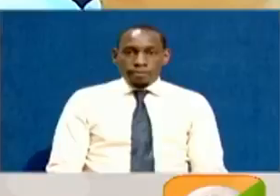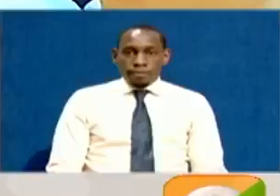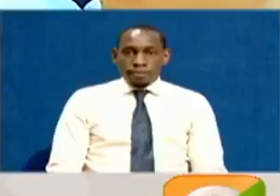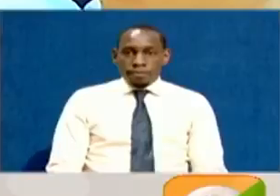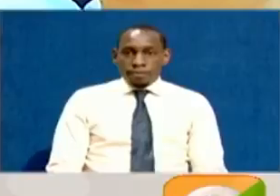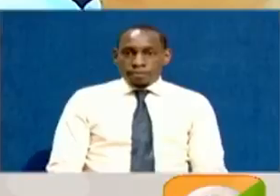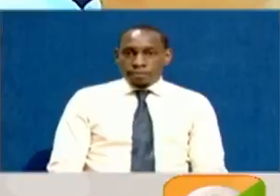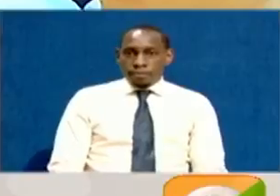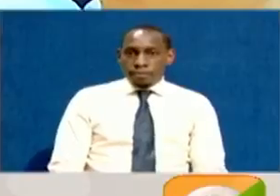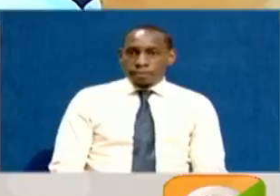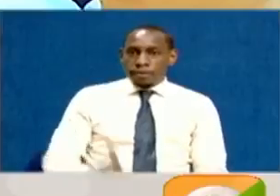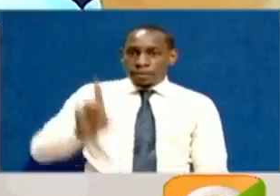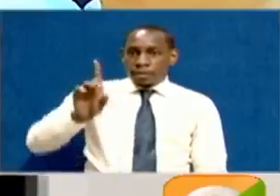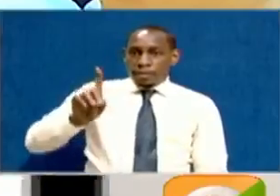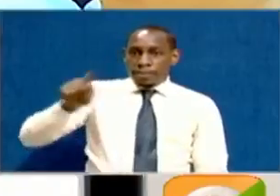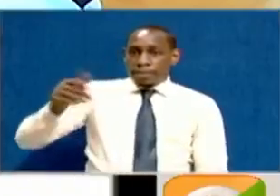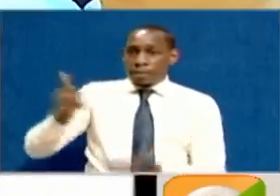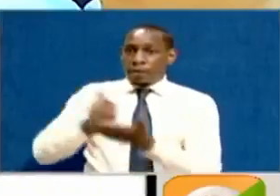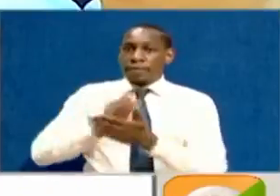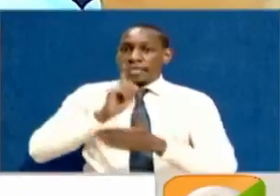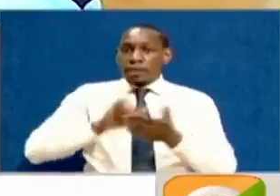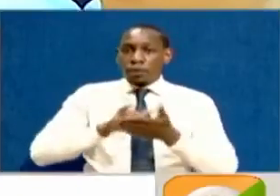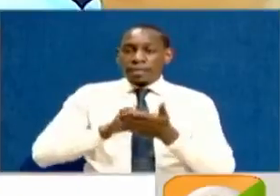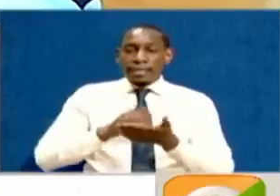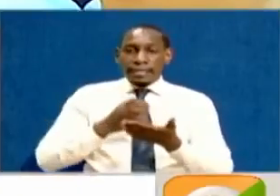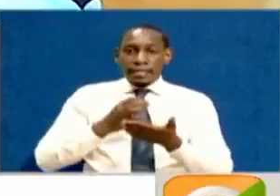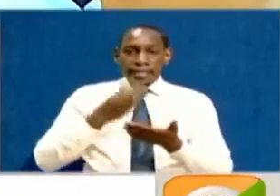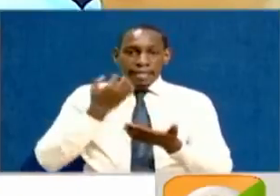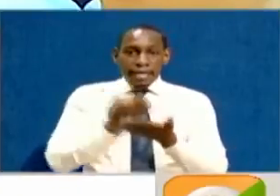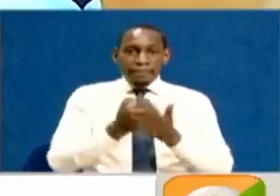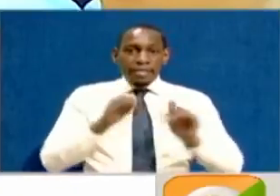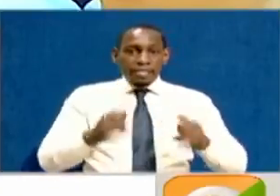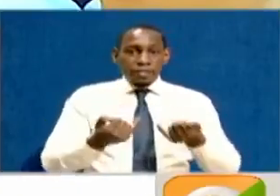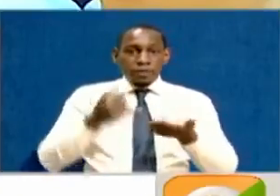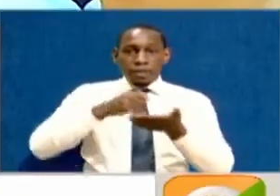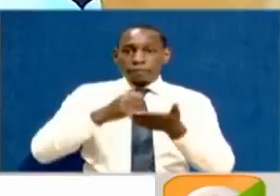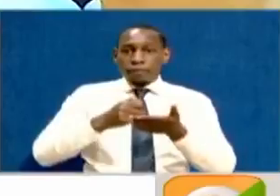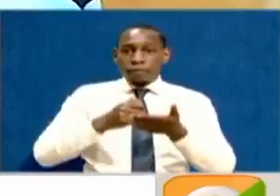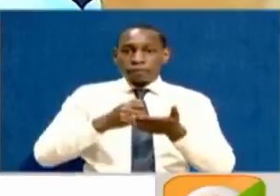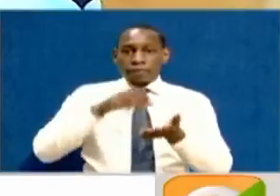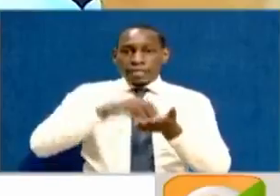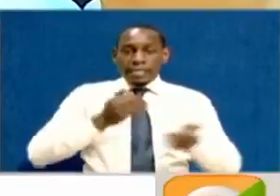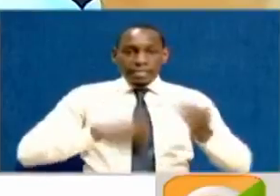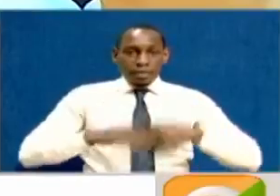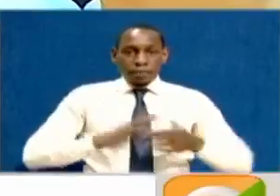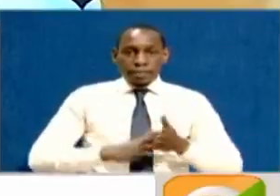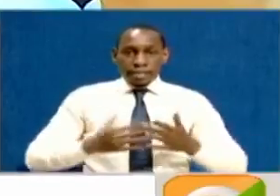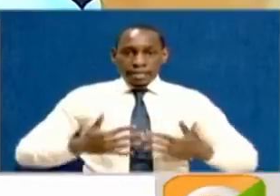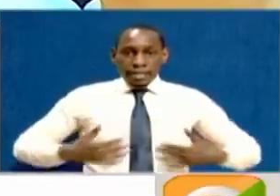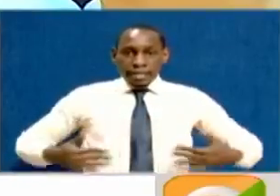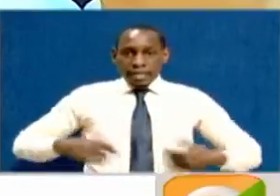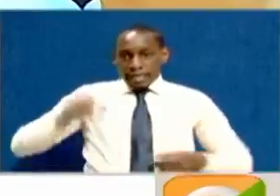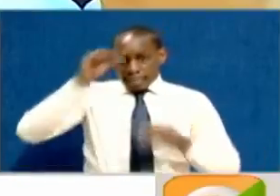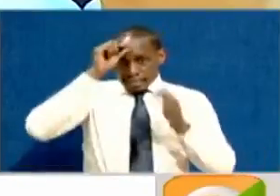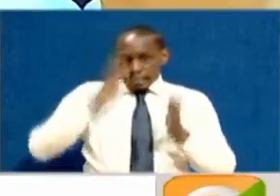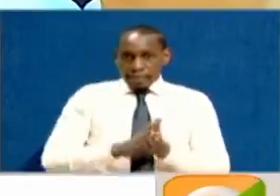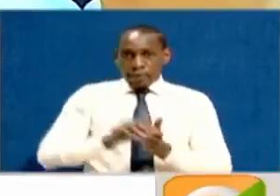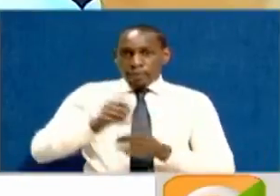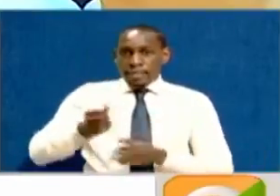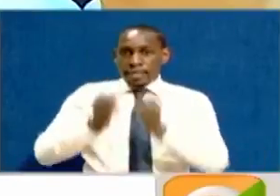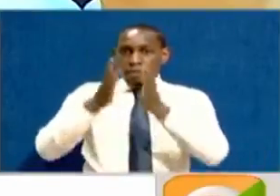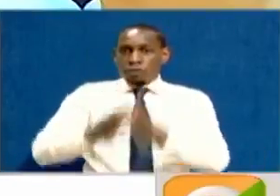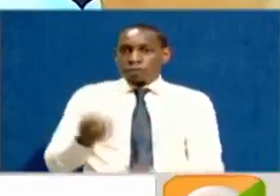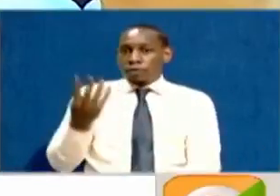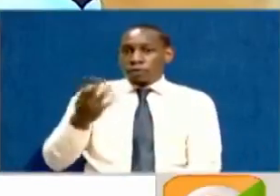Afisi ya mkurugenzi mkuu wa mashtaka ya umma sasa inasema kuna ushahidi mpya katika kesi ya ufisadi dhidi ya gavana wa Garissa Ali Korane na maafisa